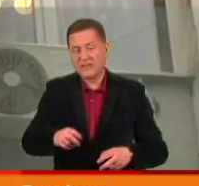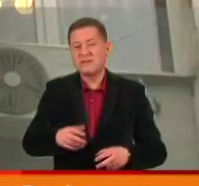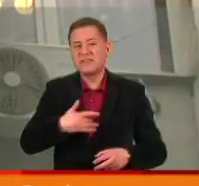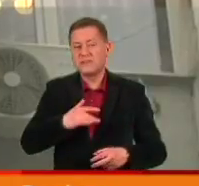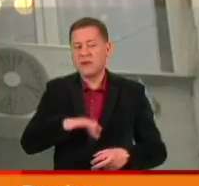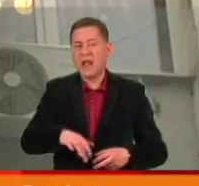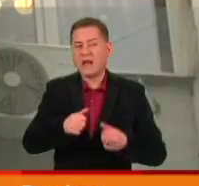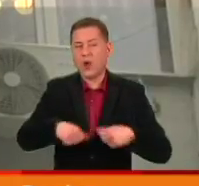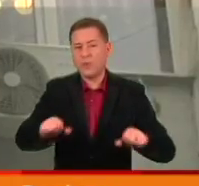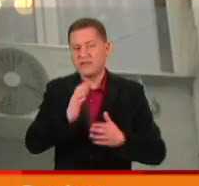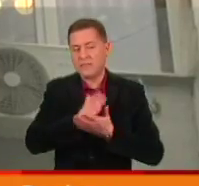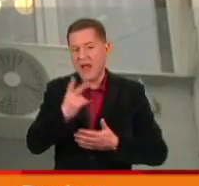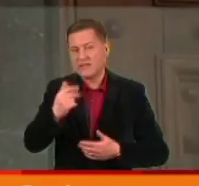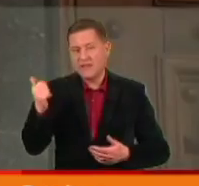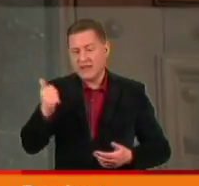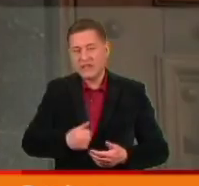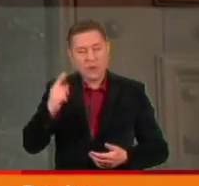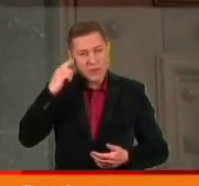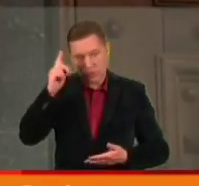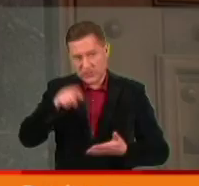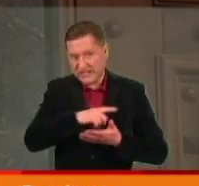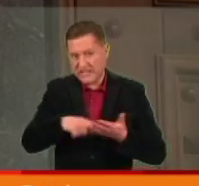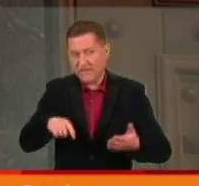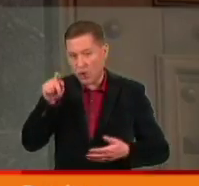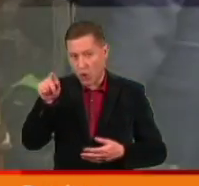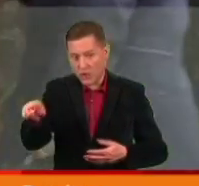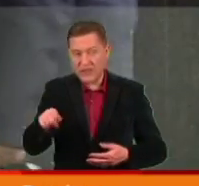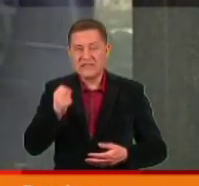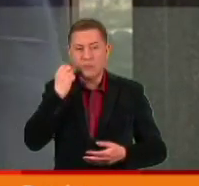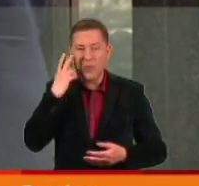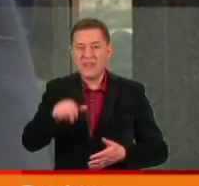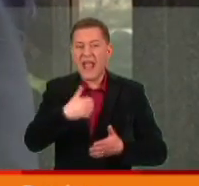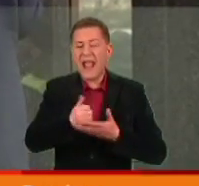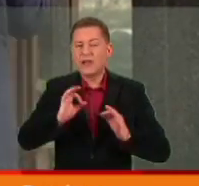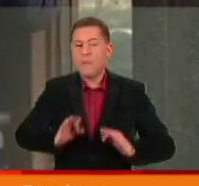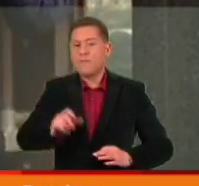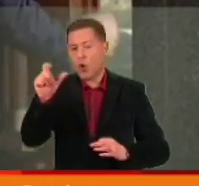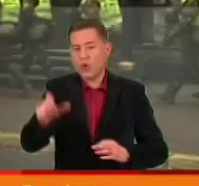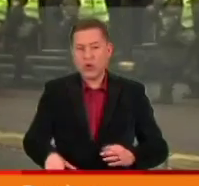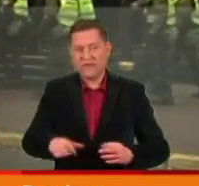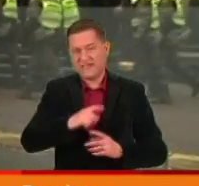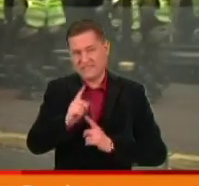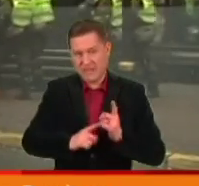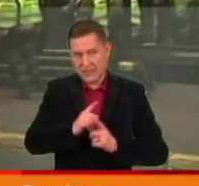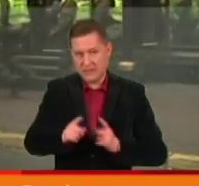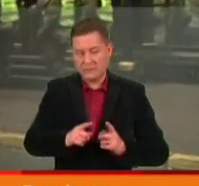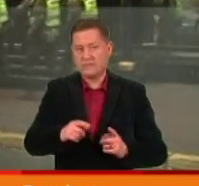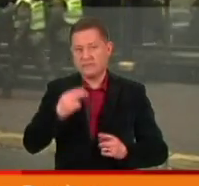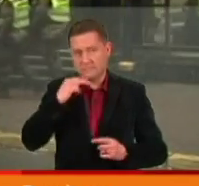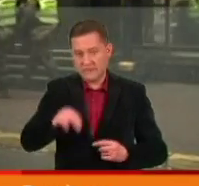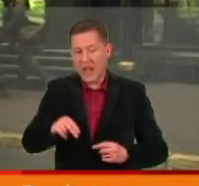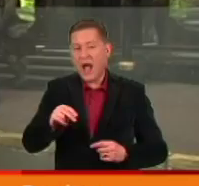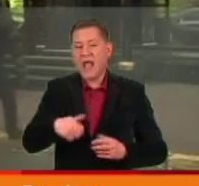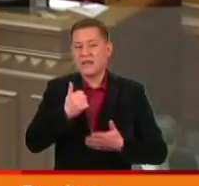має 2 тижні. Почувши про недовіру Холодницького вже по обіді, генпрокурор усе-таки змінив підслідність. Тепер справу вестиме